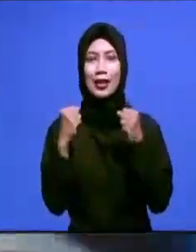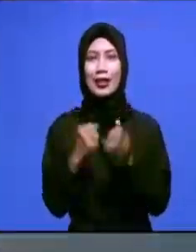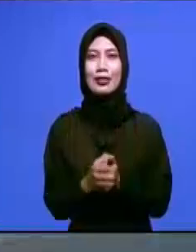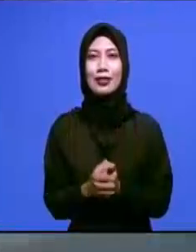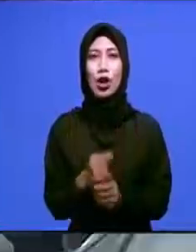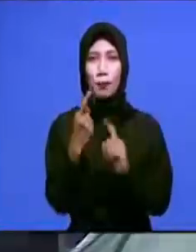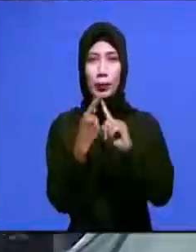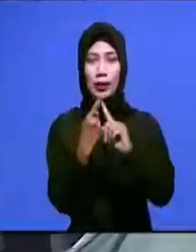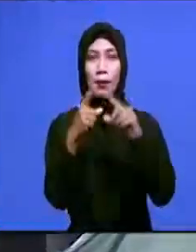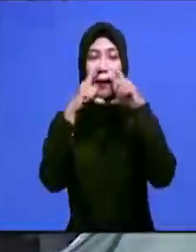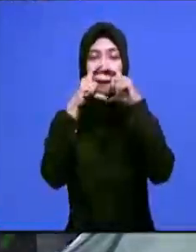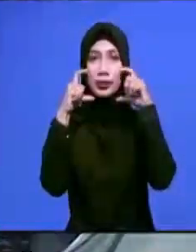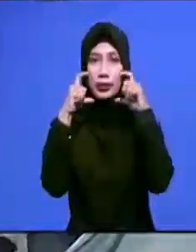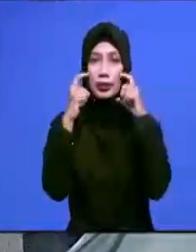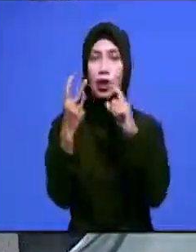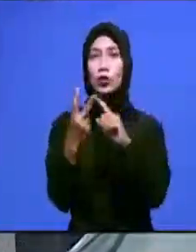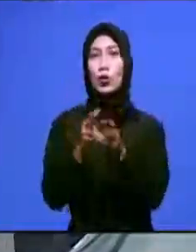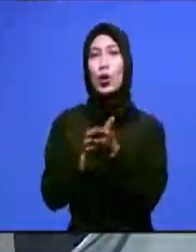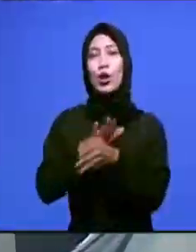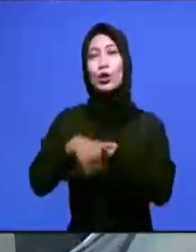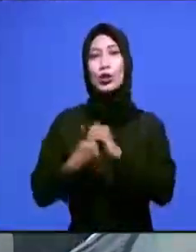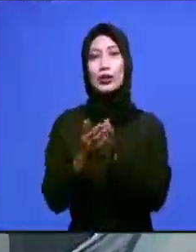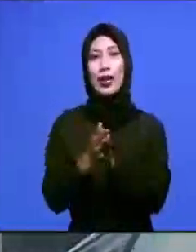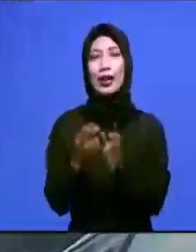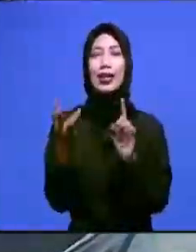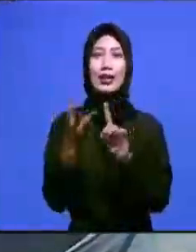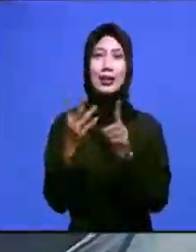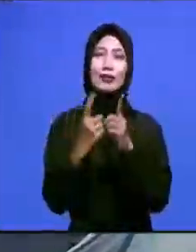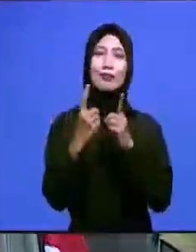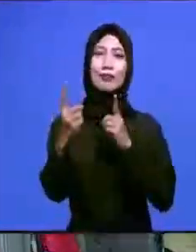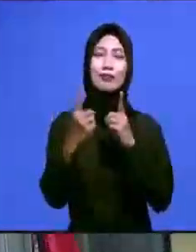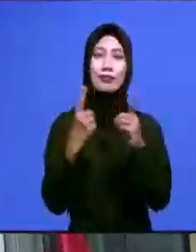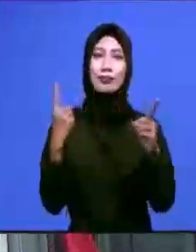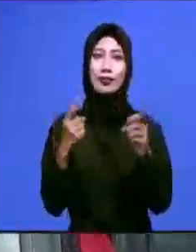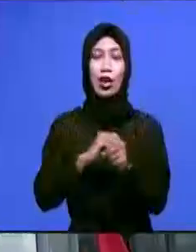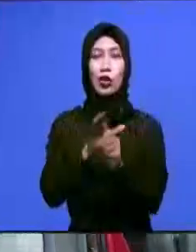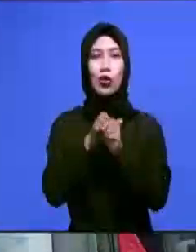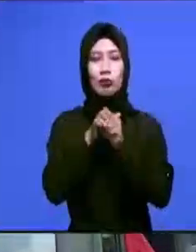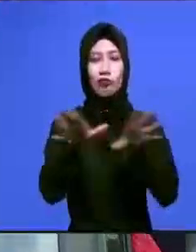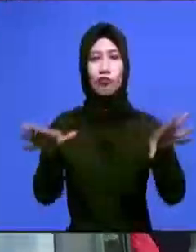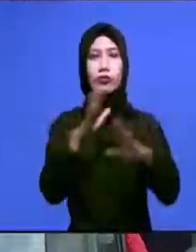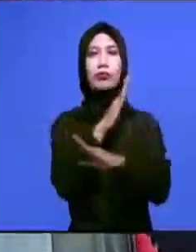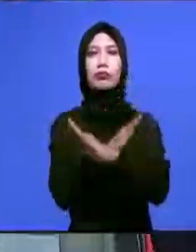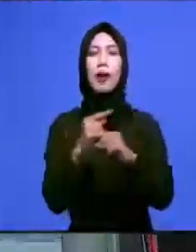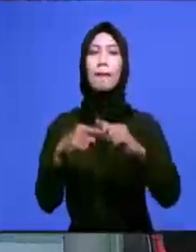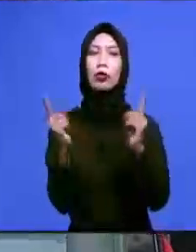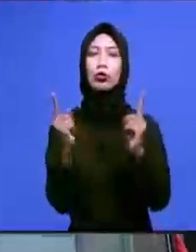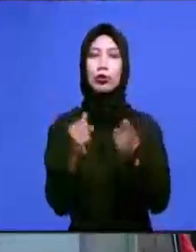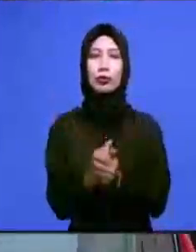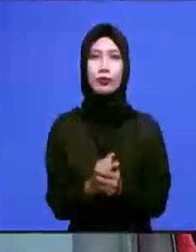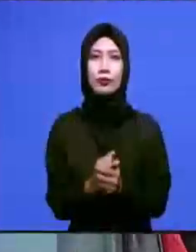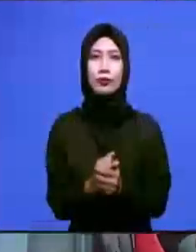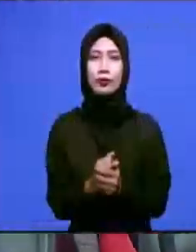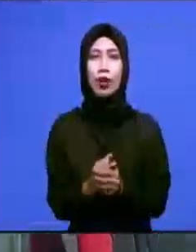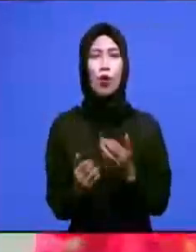yakni memakai masker, mencuci tangan, dan menjaga jarak agar terputus mata rantai COVID-19. Jangan sampai masyarakat